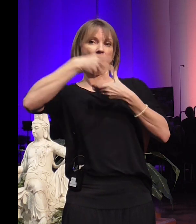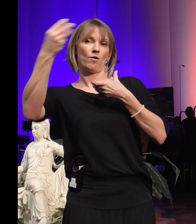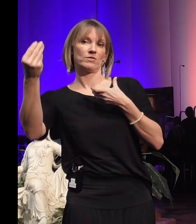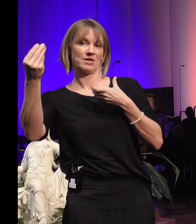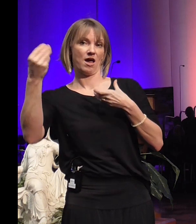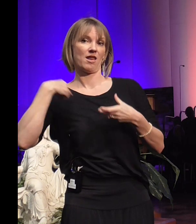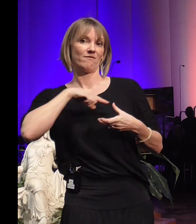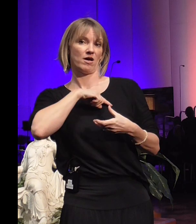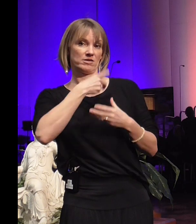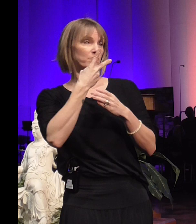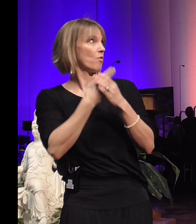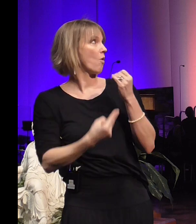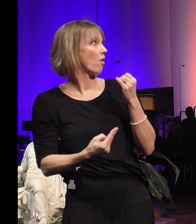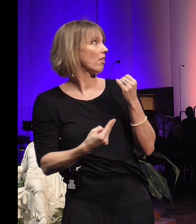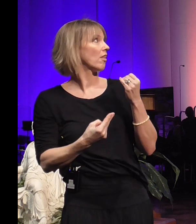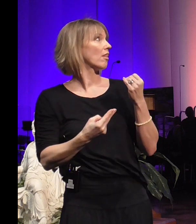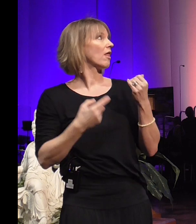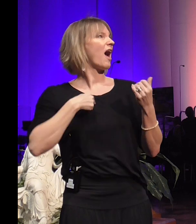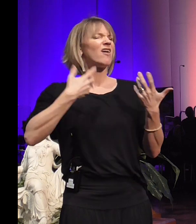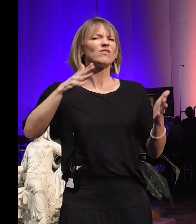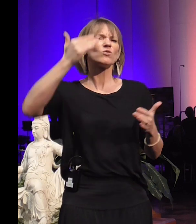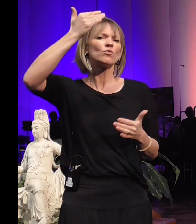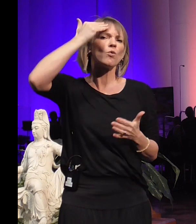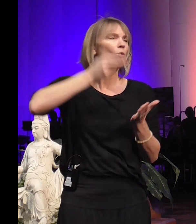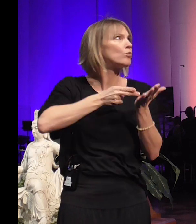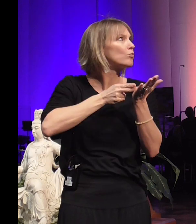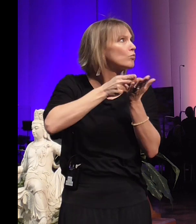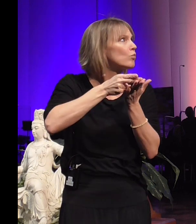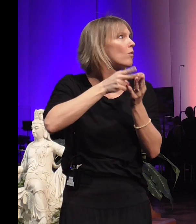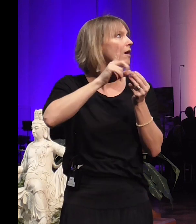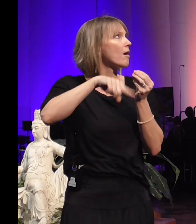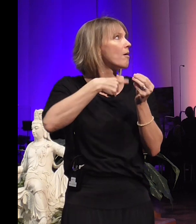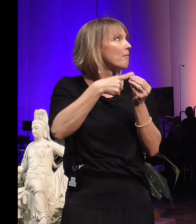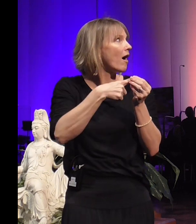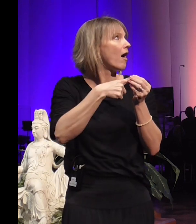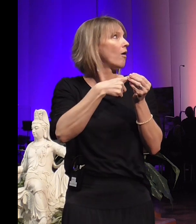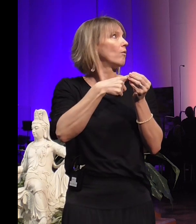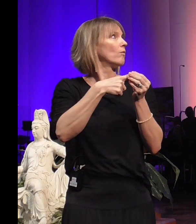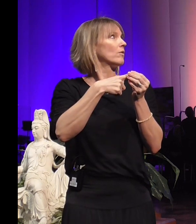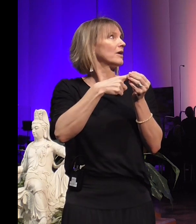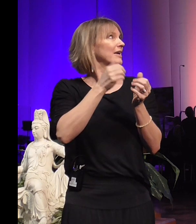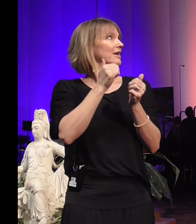І я знаю істину про кожного із нас.